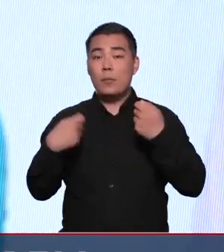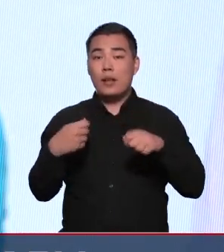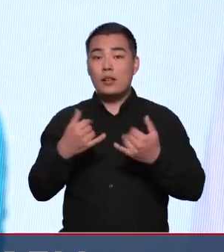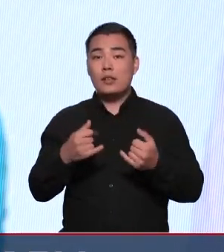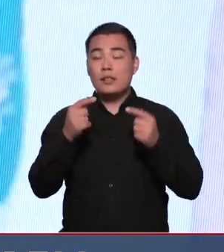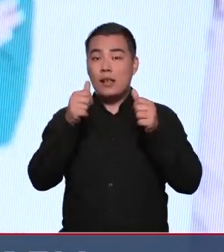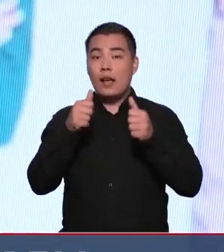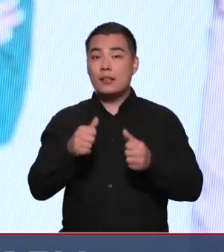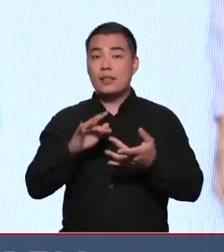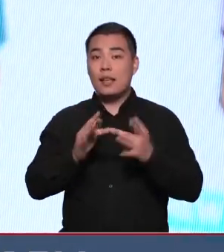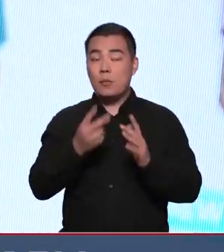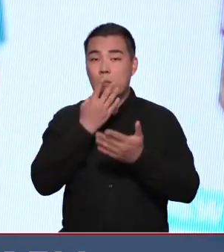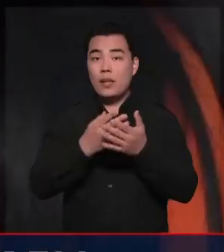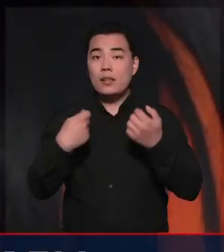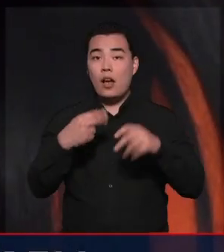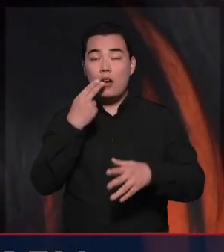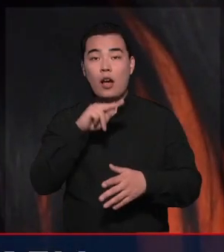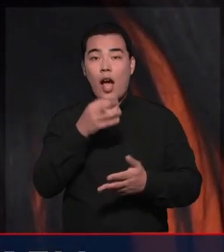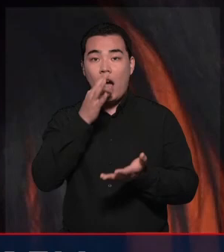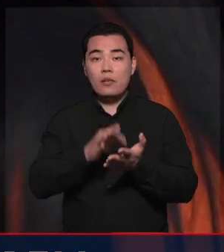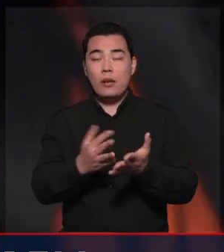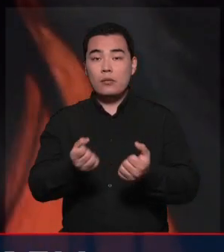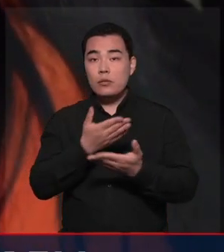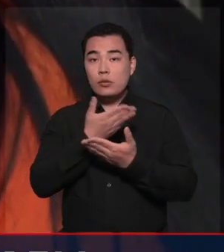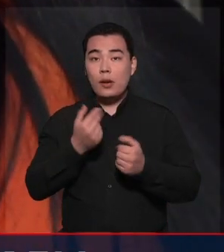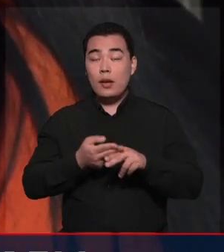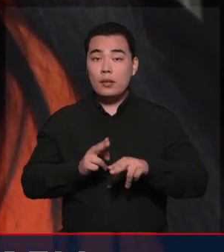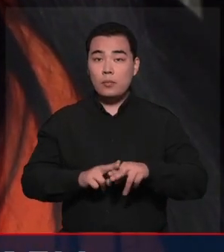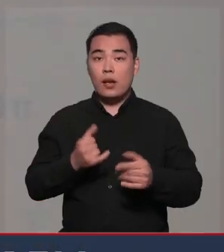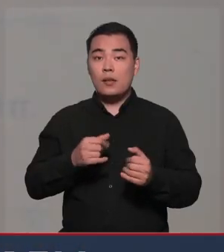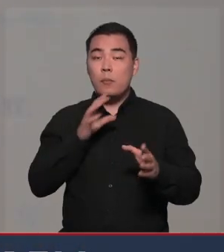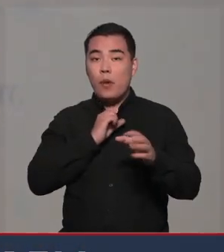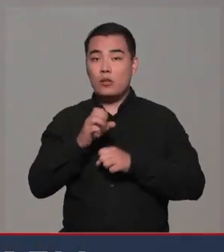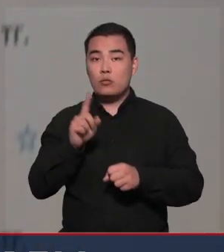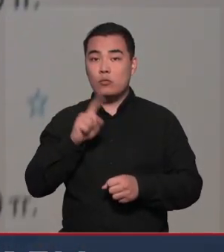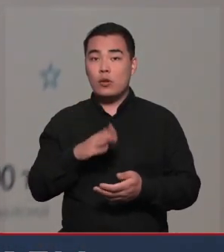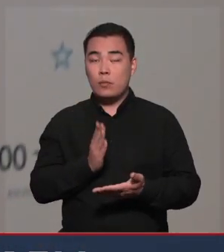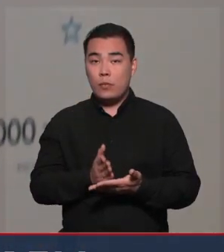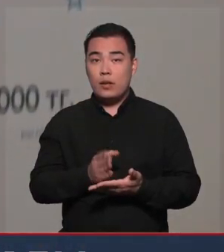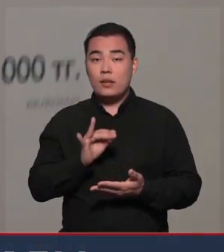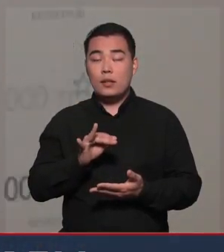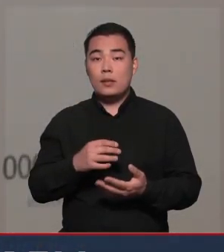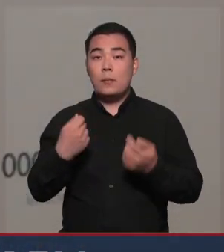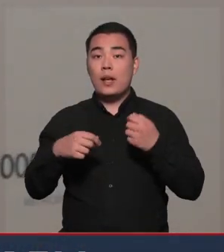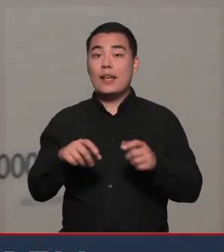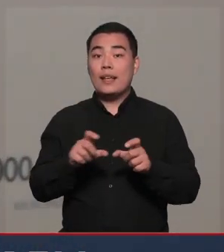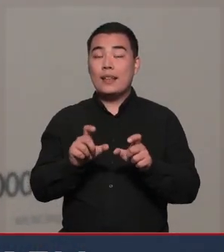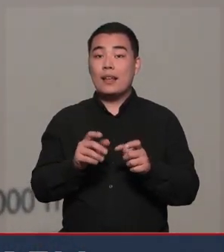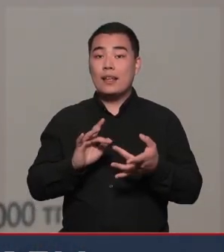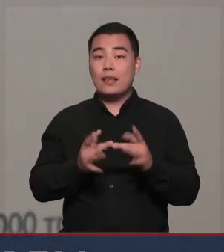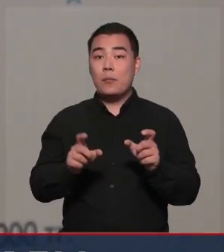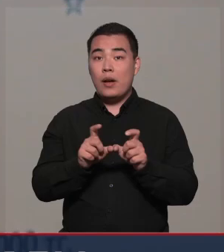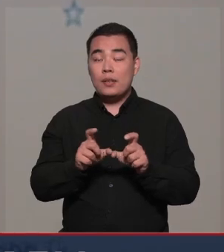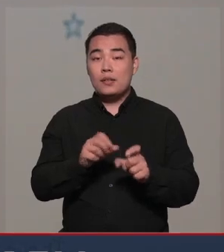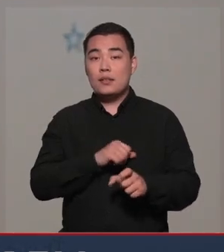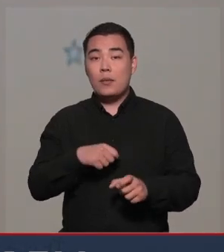Сайттарға жүктілген тауардың сапасы бойынша жауапкершілік алмайды. Ол жерді алаяқтар да жайлаған. Сосын маркетплейстерге де мән беріп,